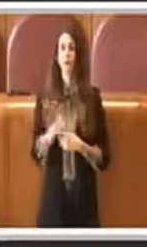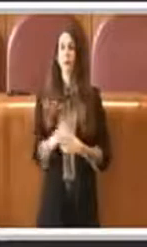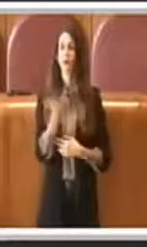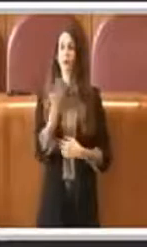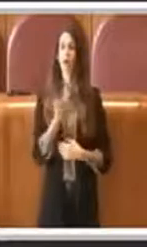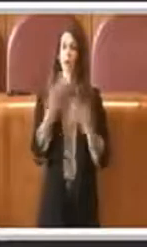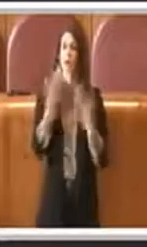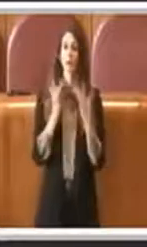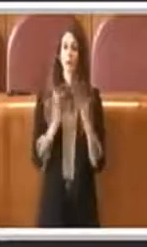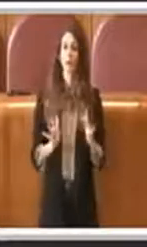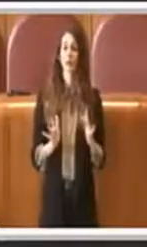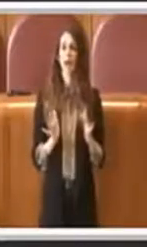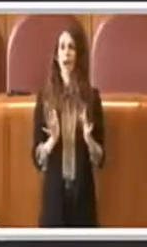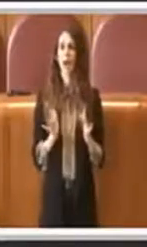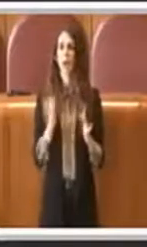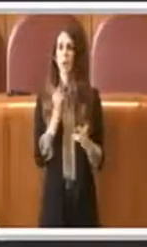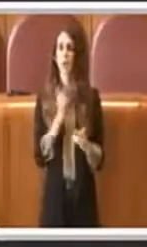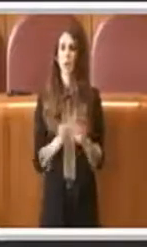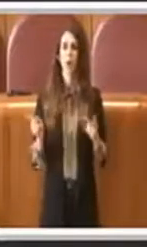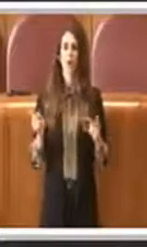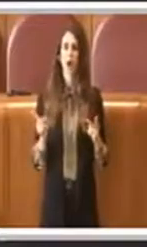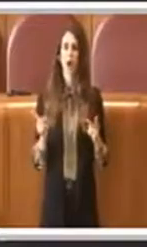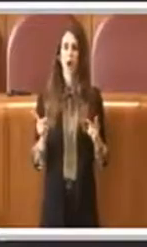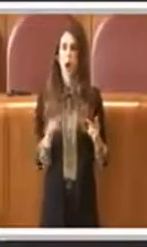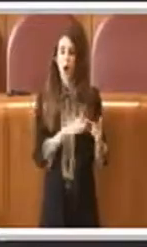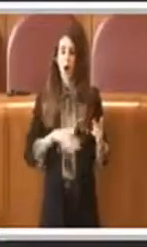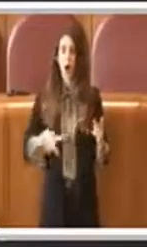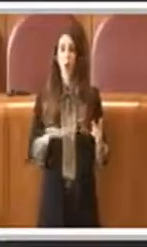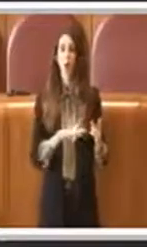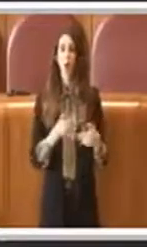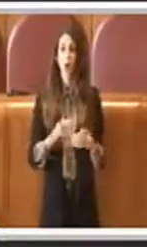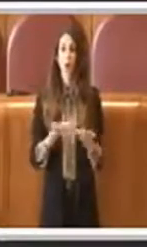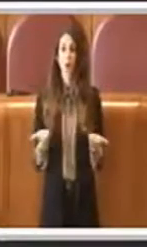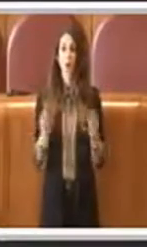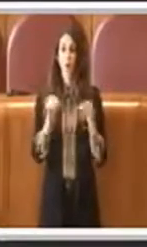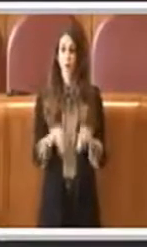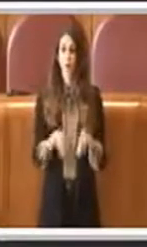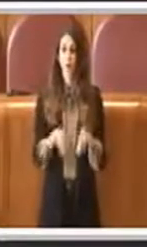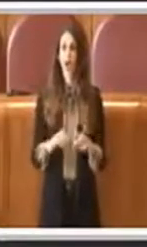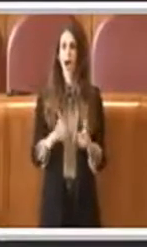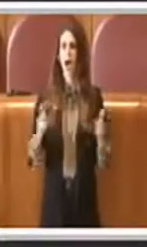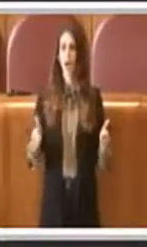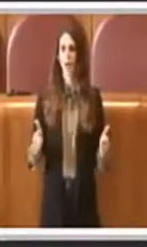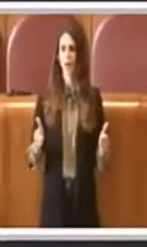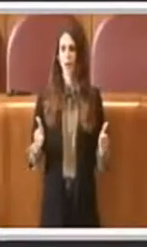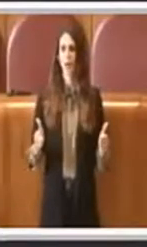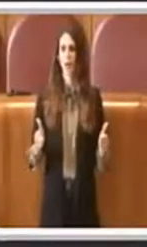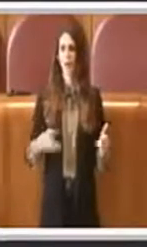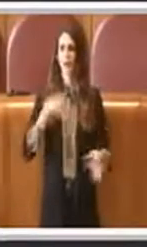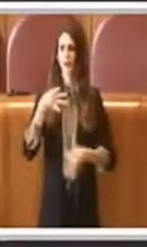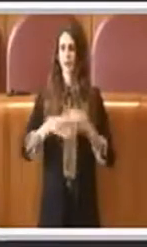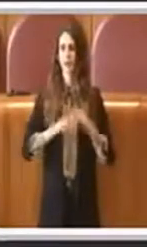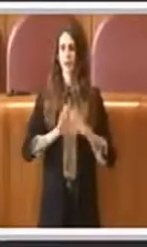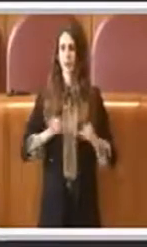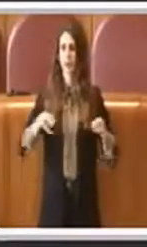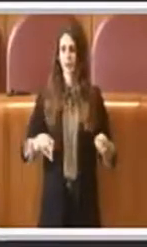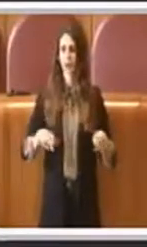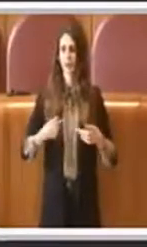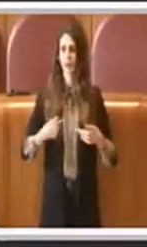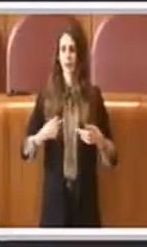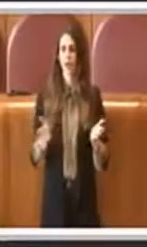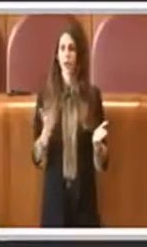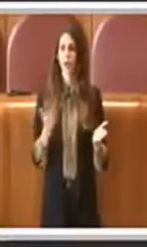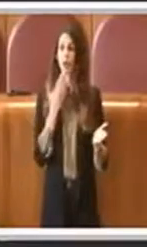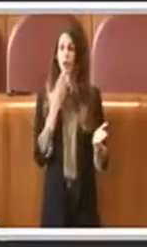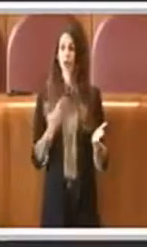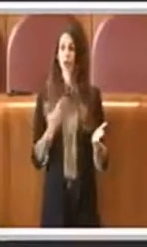cercando di aumentare la positiva di occupazione suolo pubblico quindi di poter mettere i tavolini all'aperto con questa mozione